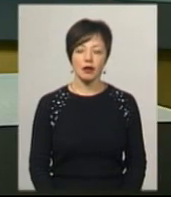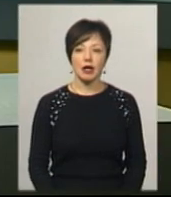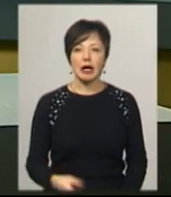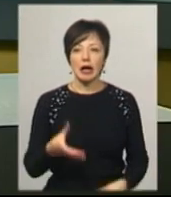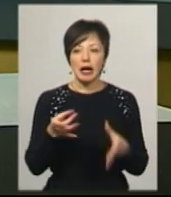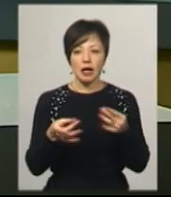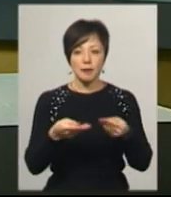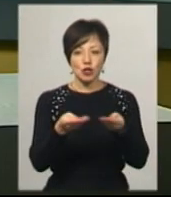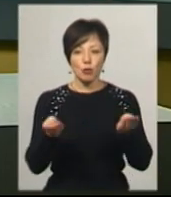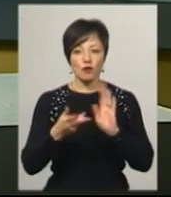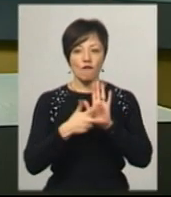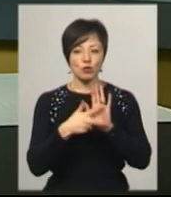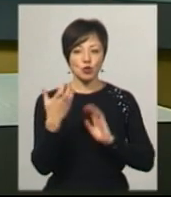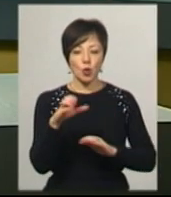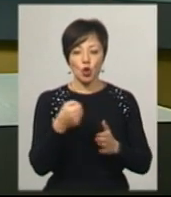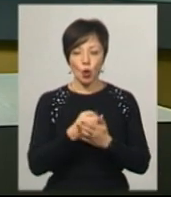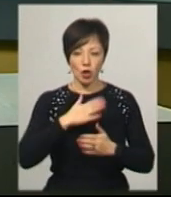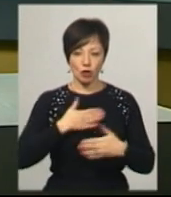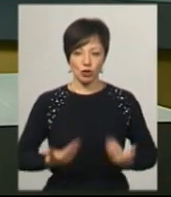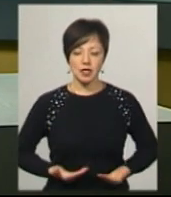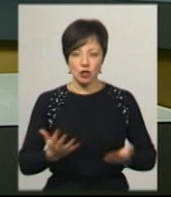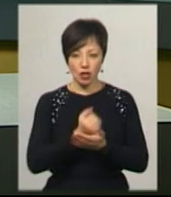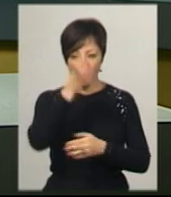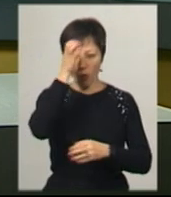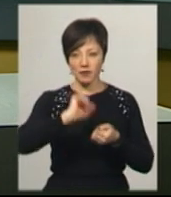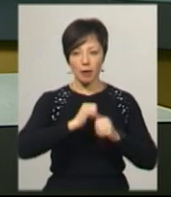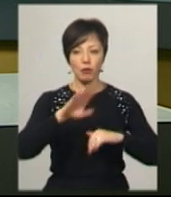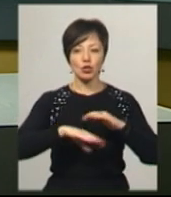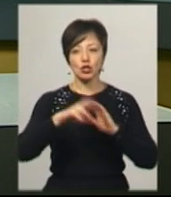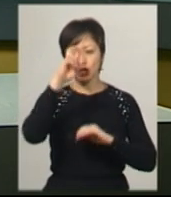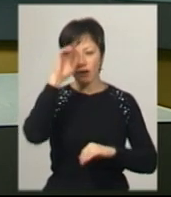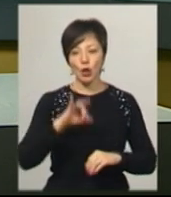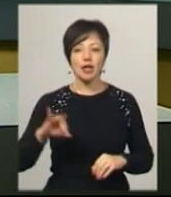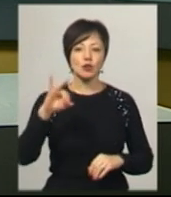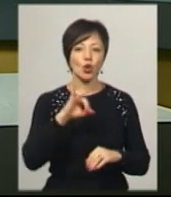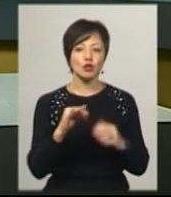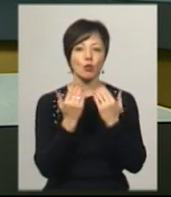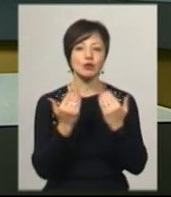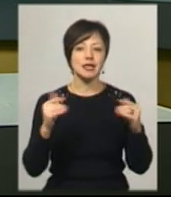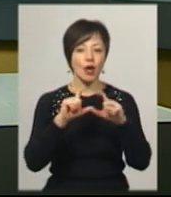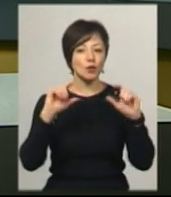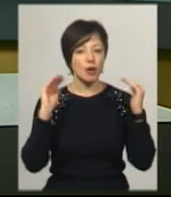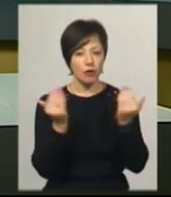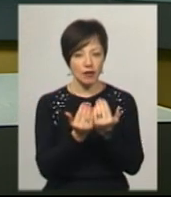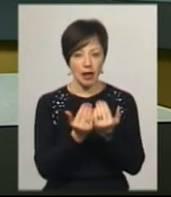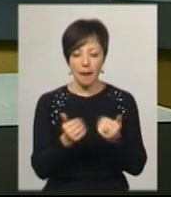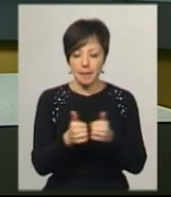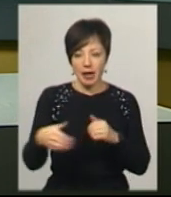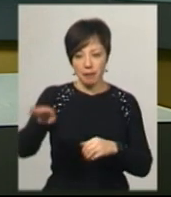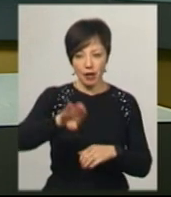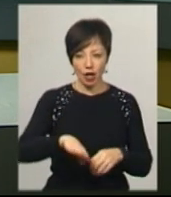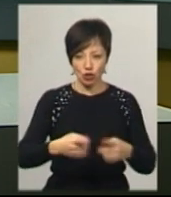Керамічний посуд 8 століття до нашої ери знайшли науковці Кам'янець-Подільського державного історичного музею-заповідника у прибережній